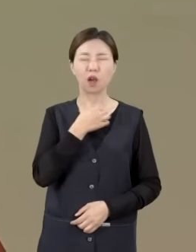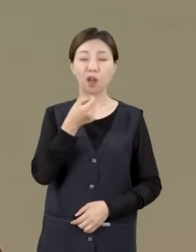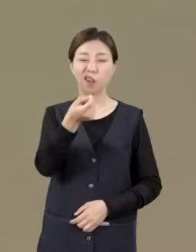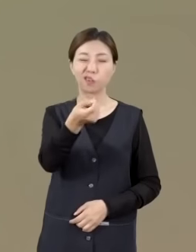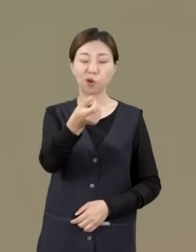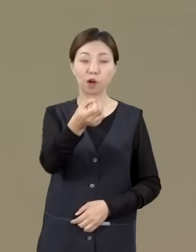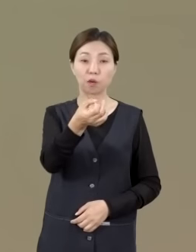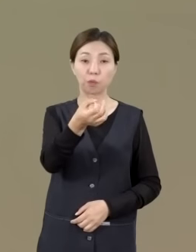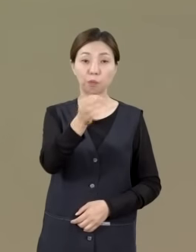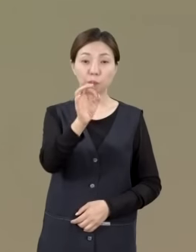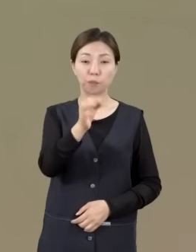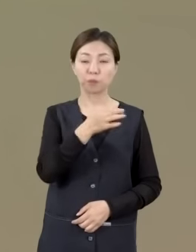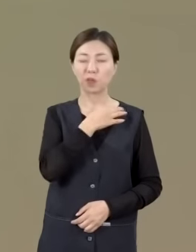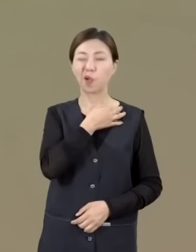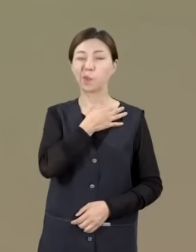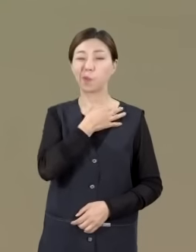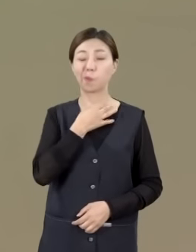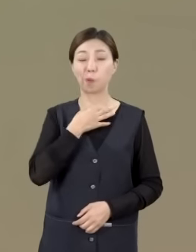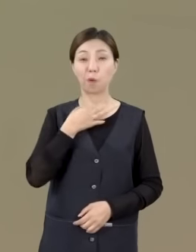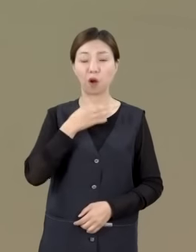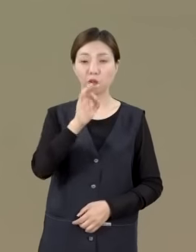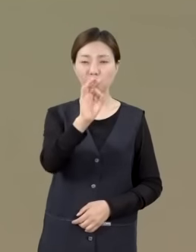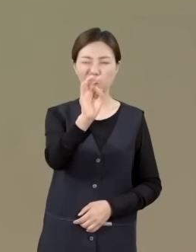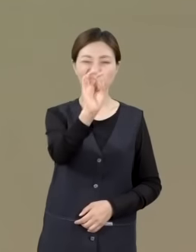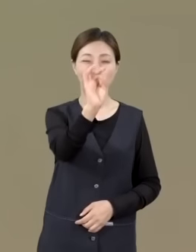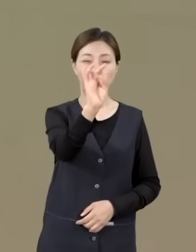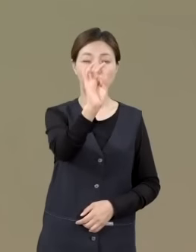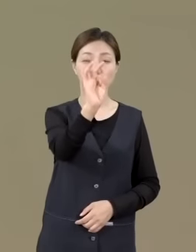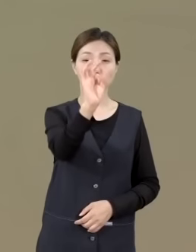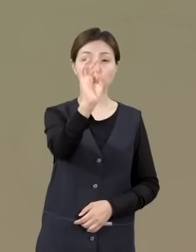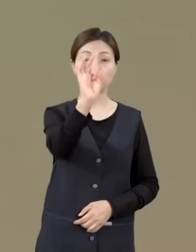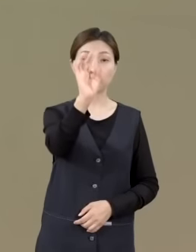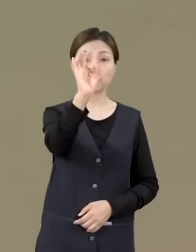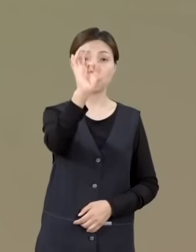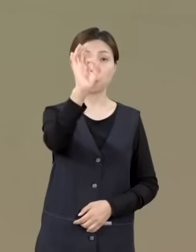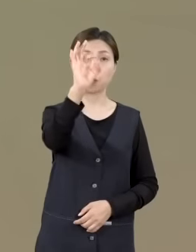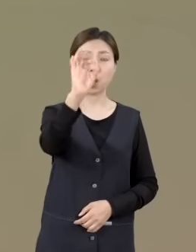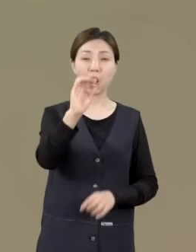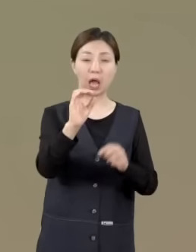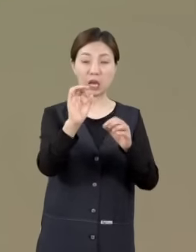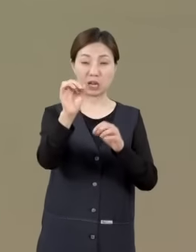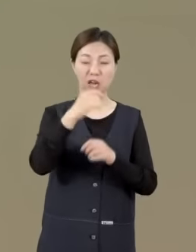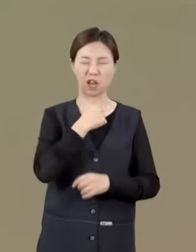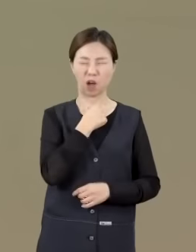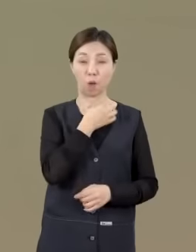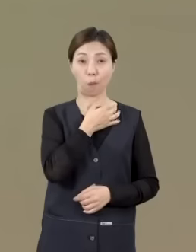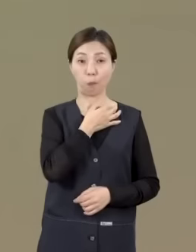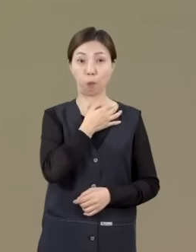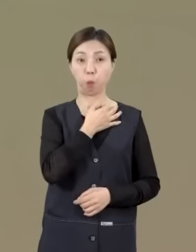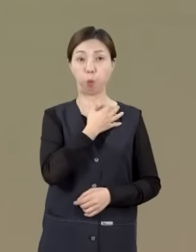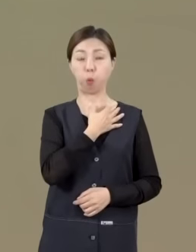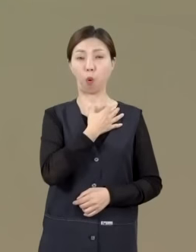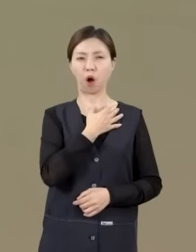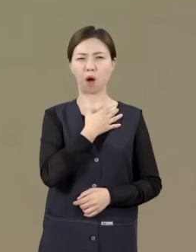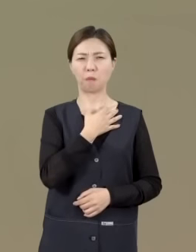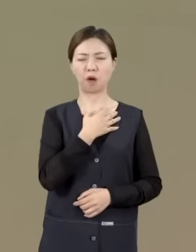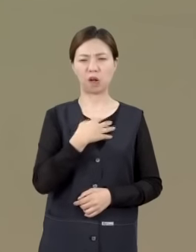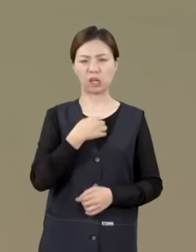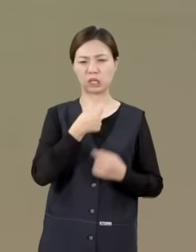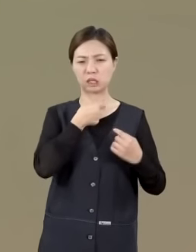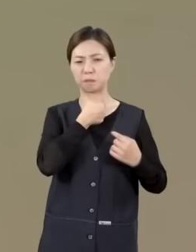크기가 커지면 나중에 조직검사 가 꼭 필요하다라는 이야기를